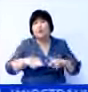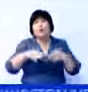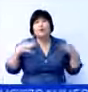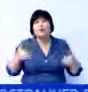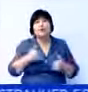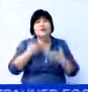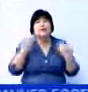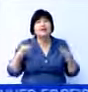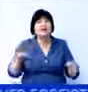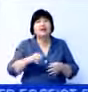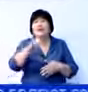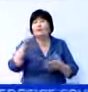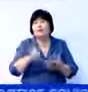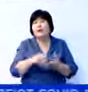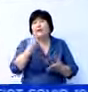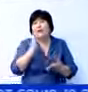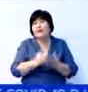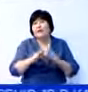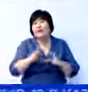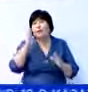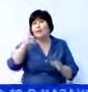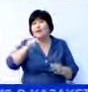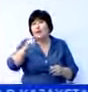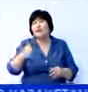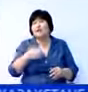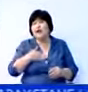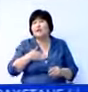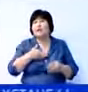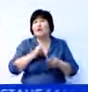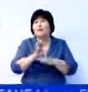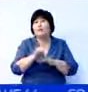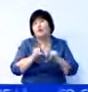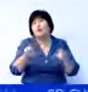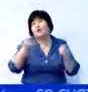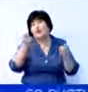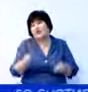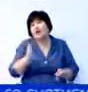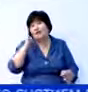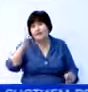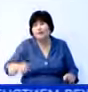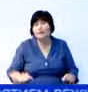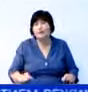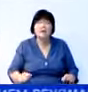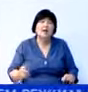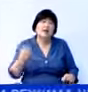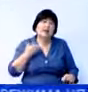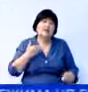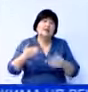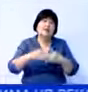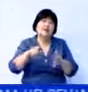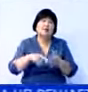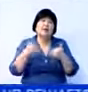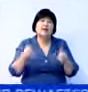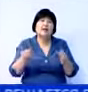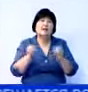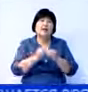нас нет никаких вопросов. Если в аул придет газ, наша продукция станет еще дешевле. В Кызыларде и в пригороде на сегодня